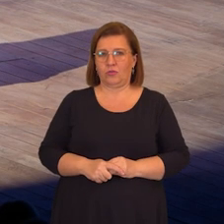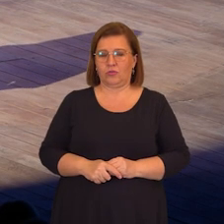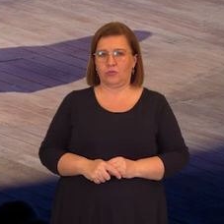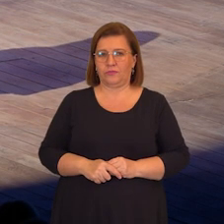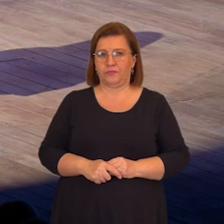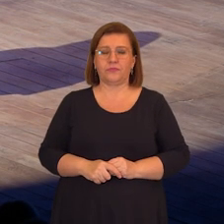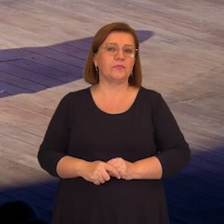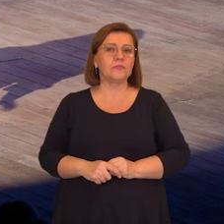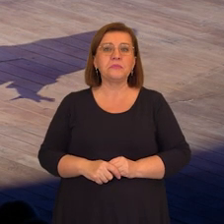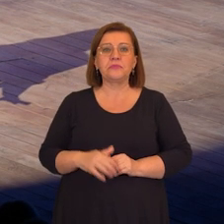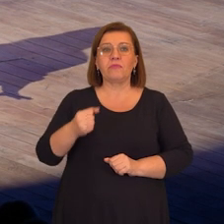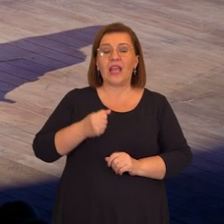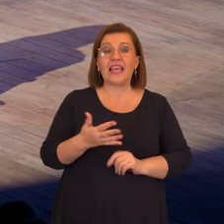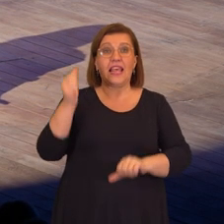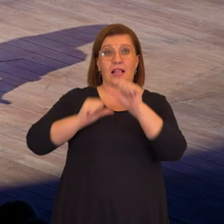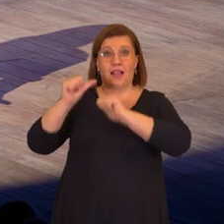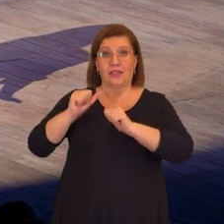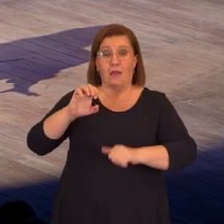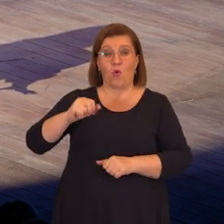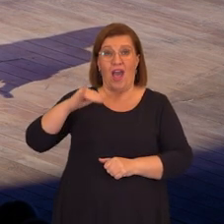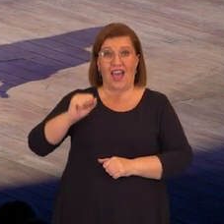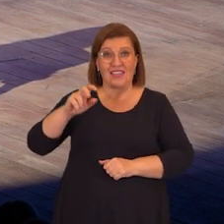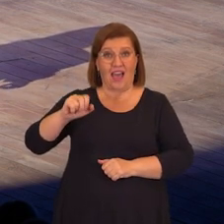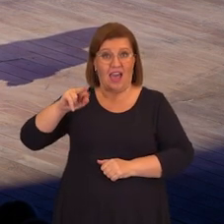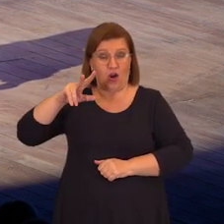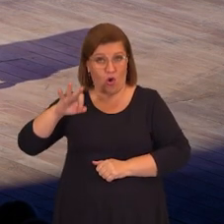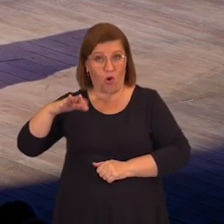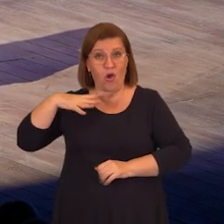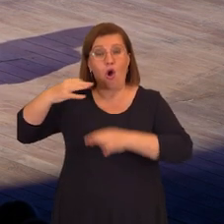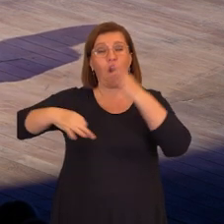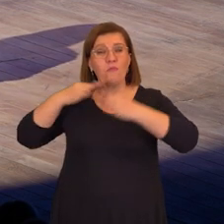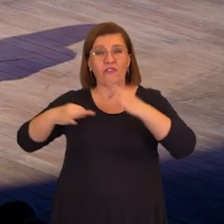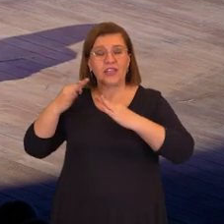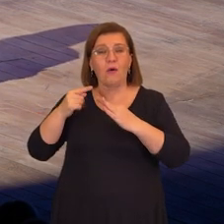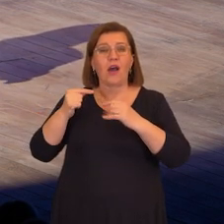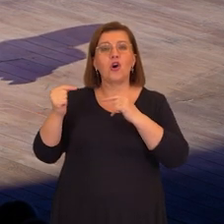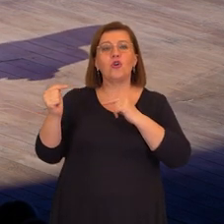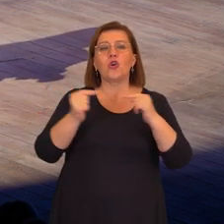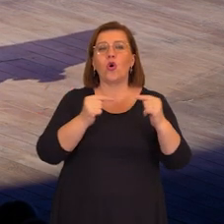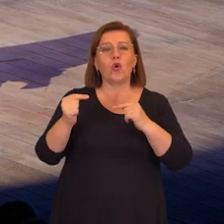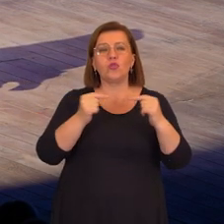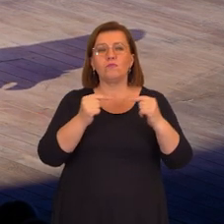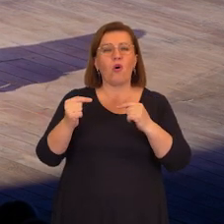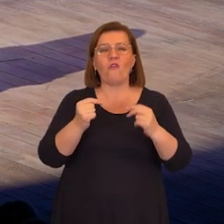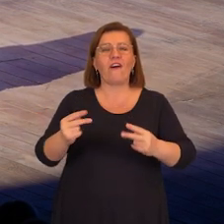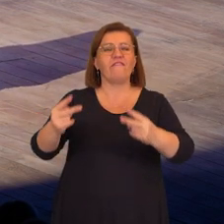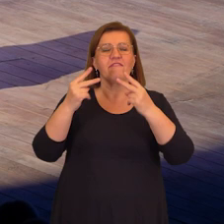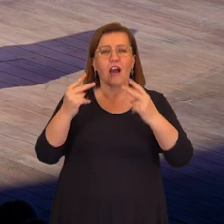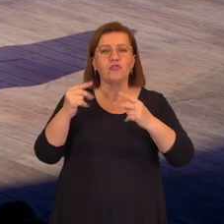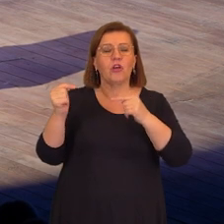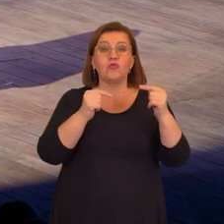Kilka lat temu Ania Harko na tej scenie opowiadała, jak ważna jest rozmowa z osobami terminalnie